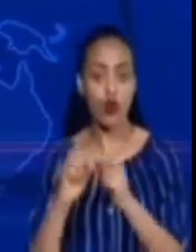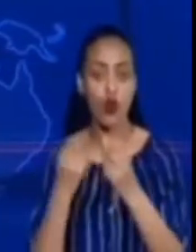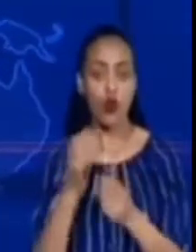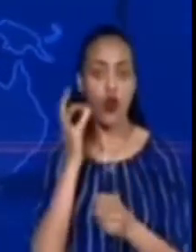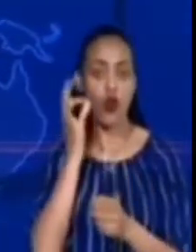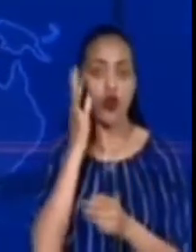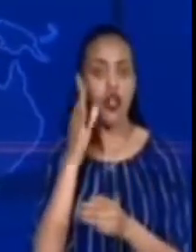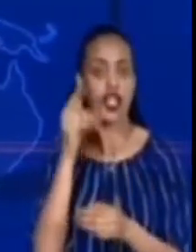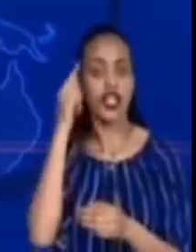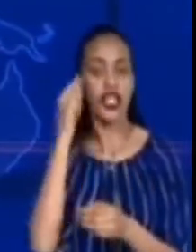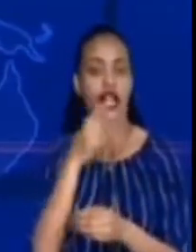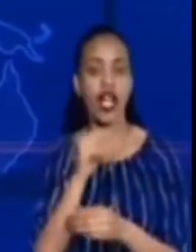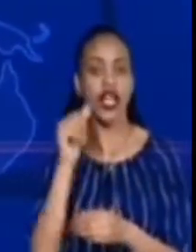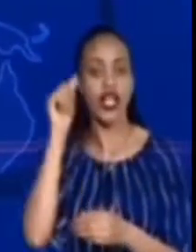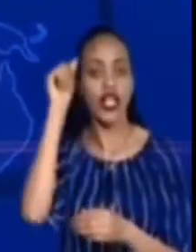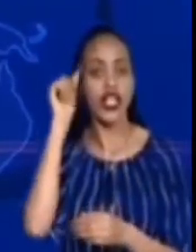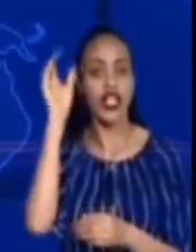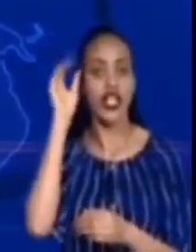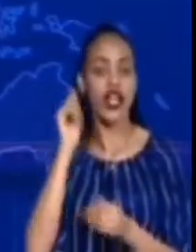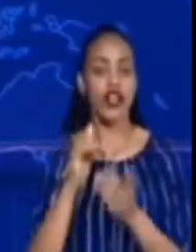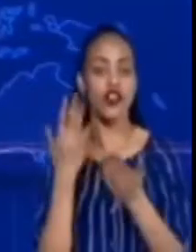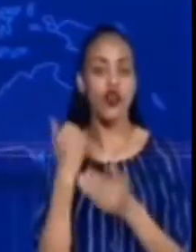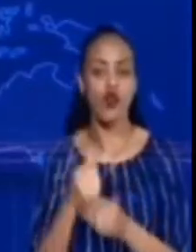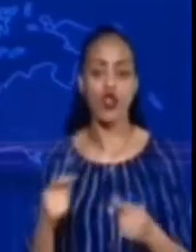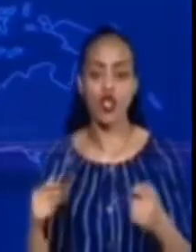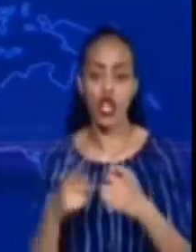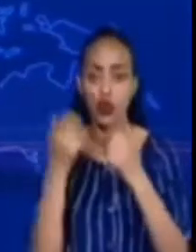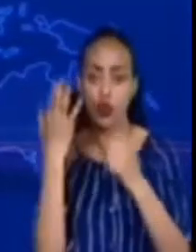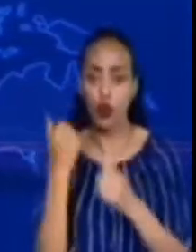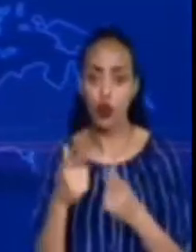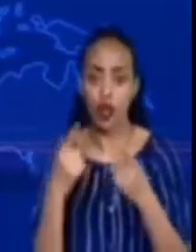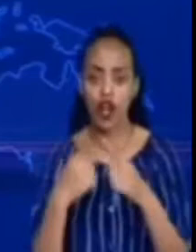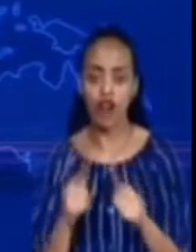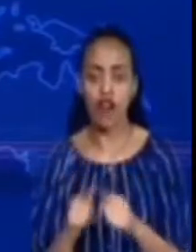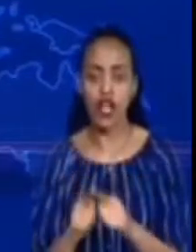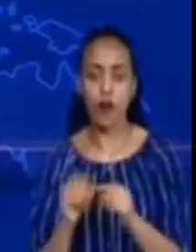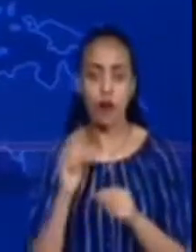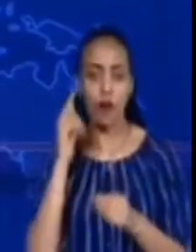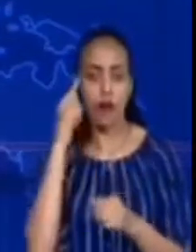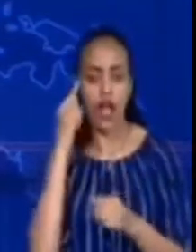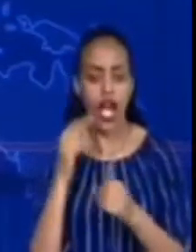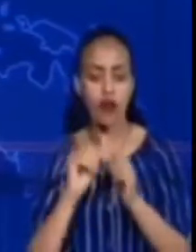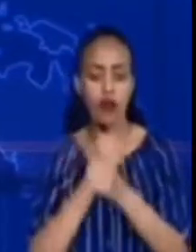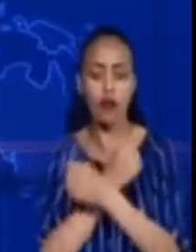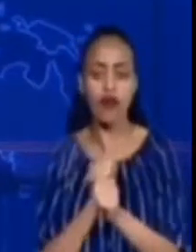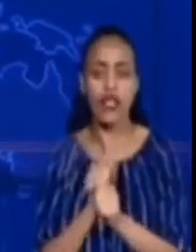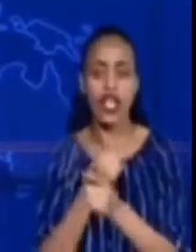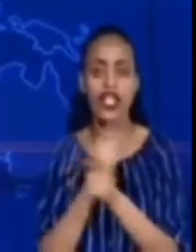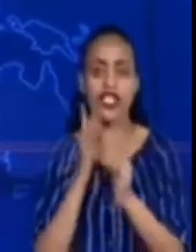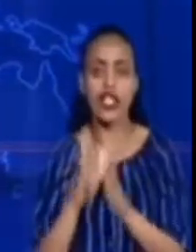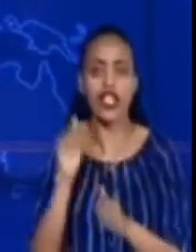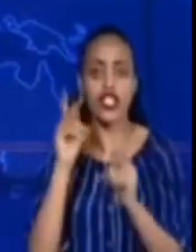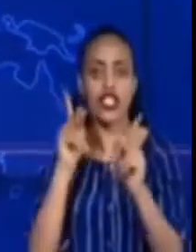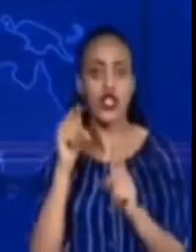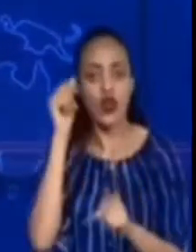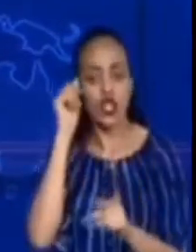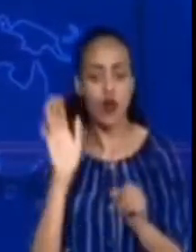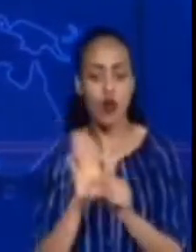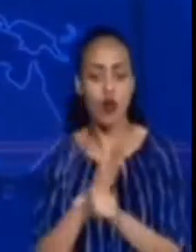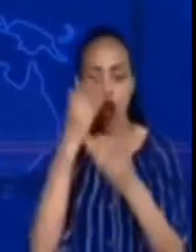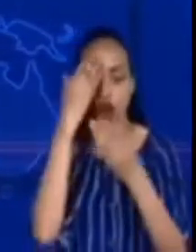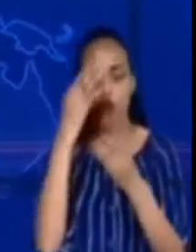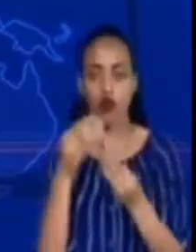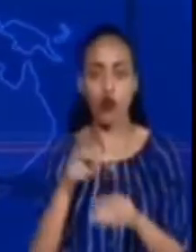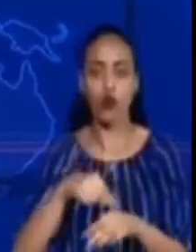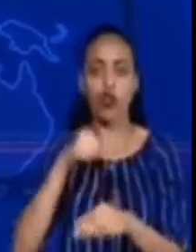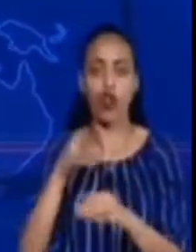አንተ ጀግና ነህ እንዴ አንተ አዲስ አበባ ልጅ ነህ ወይ ወደ እስኪ ሪኩን አረፍ ላርጉ ነው ወደ ዮኒ ልጅ አንተ አዲስ አበባ ልጅ ነህ ወይ